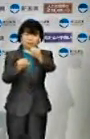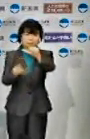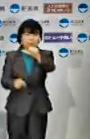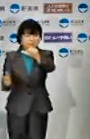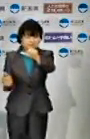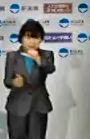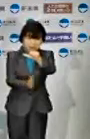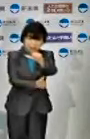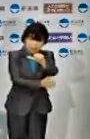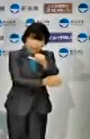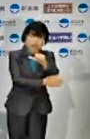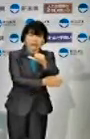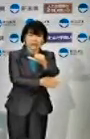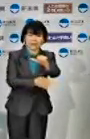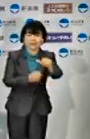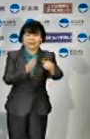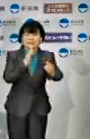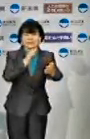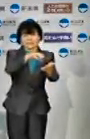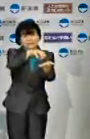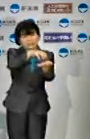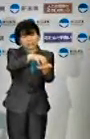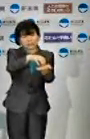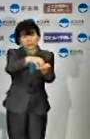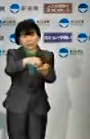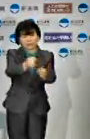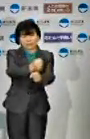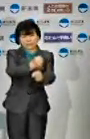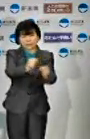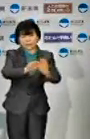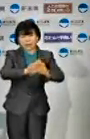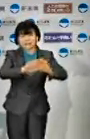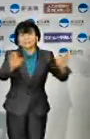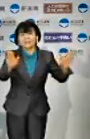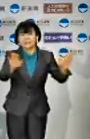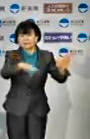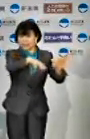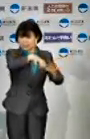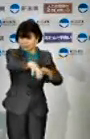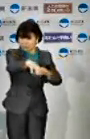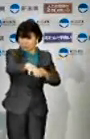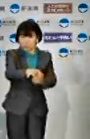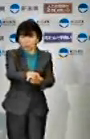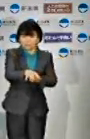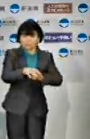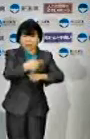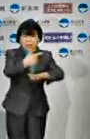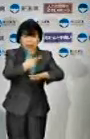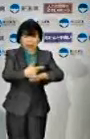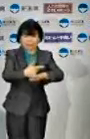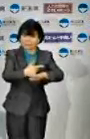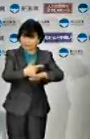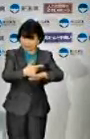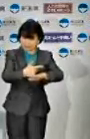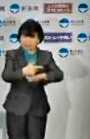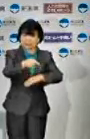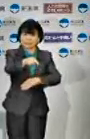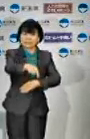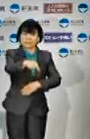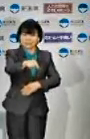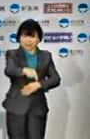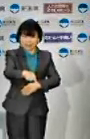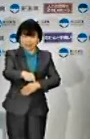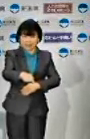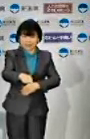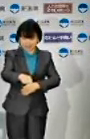ね、実証事業を始めておりました村上でのですね、産